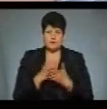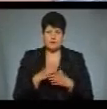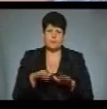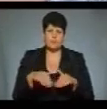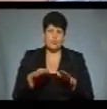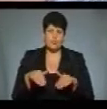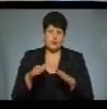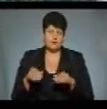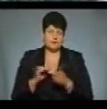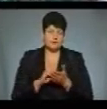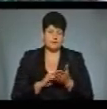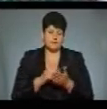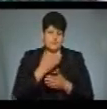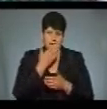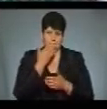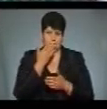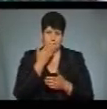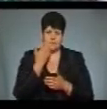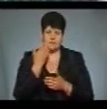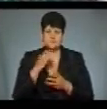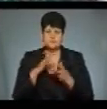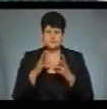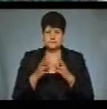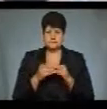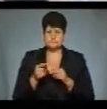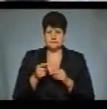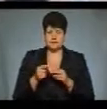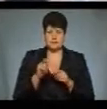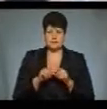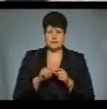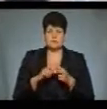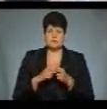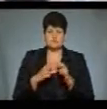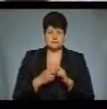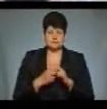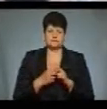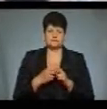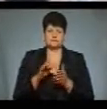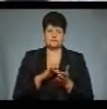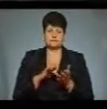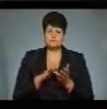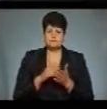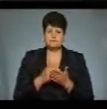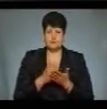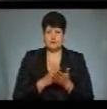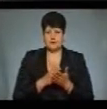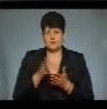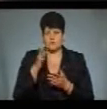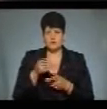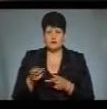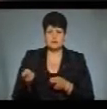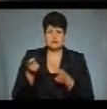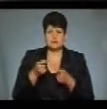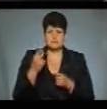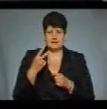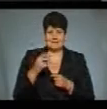є порожні, не заповнені. Загалом до Тернополя на перевірку з Івано-Франківського регіонального центру оцінювання якості освіти прийшло 20